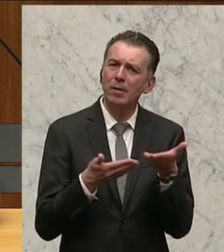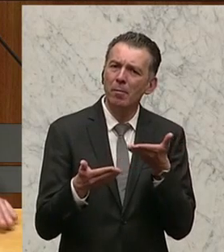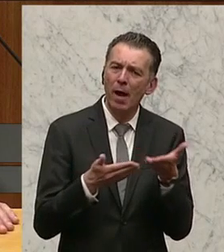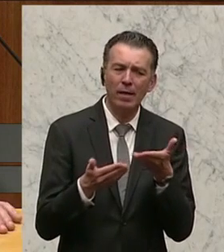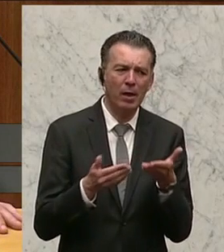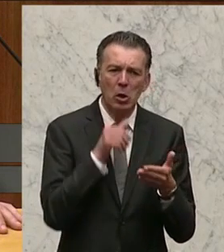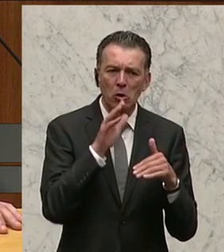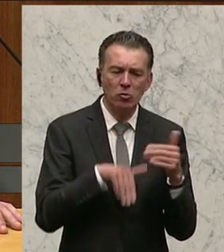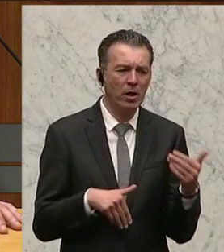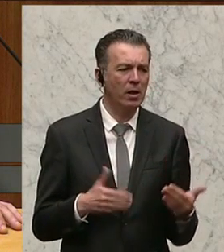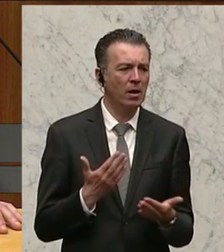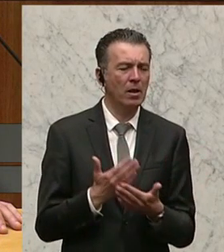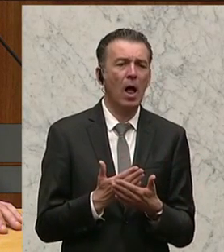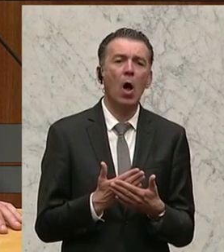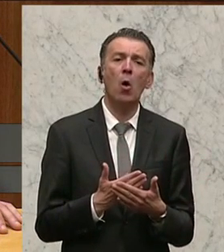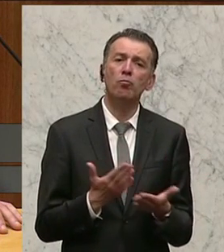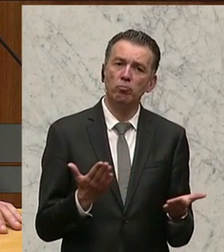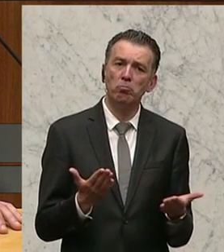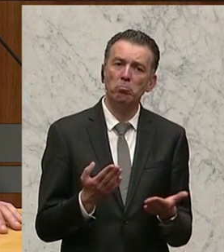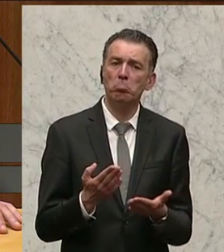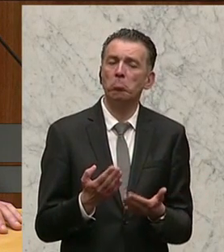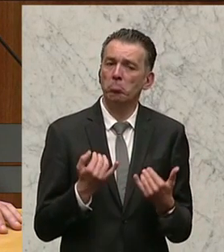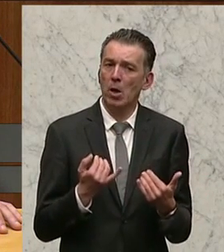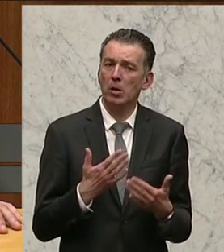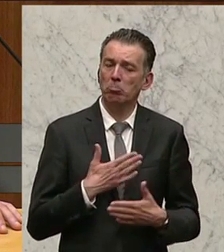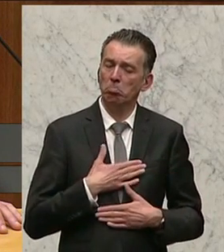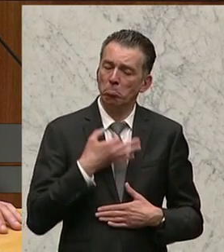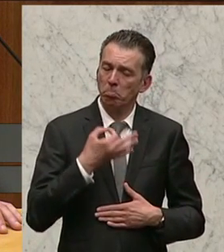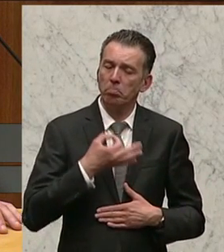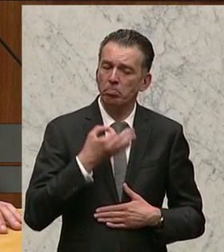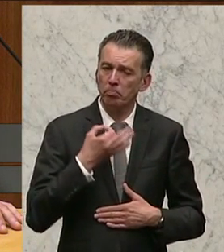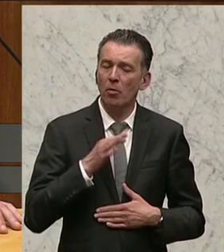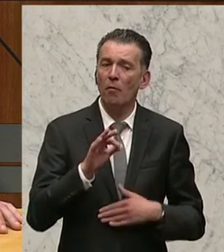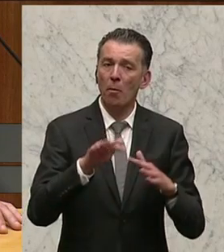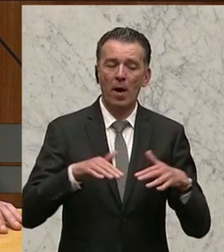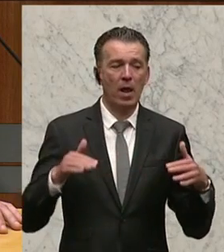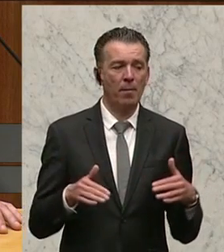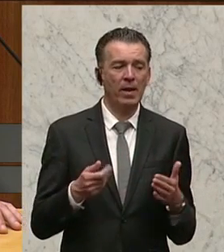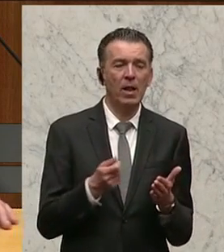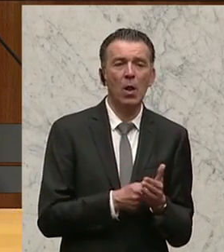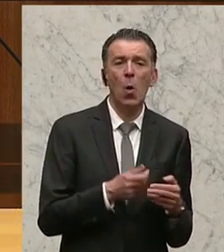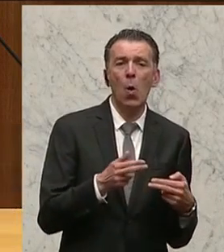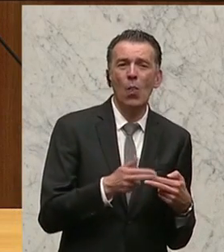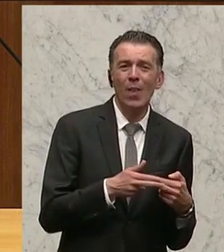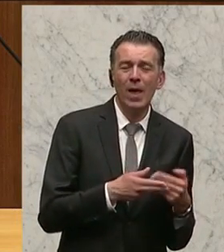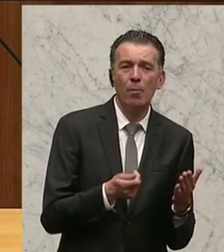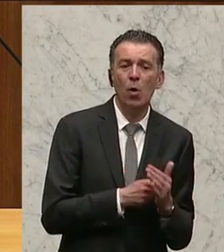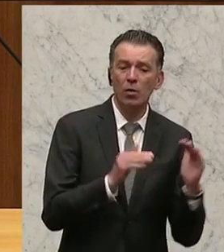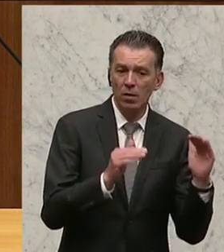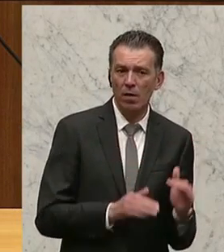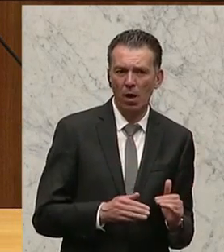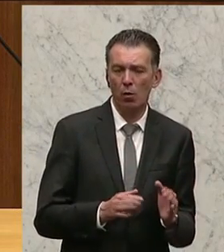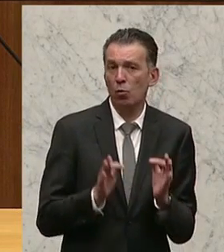Sinne jetzt ein paar Worte an das Hohe Haus richten. Es ist immer die Rede von Lohnnebenkostensenkungen. Das ist gut. Es ist